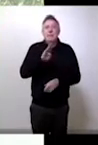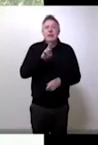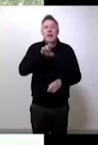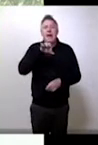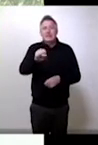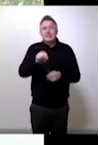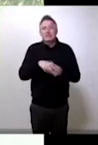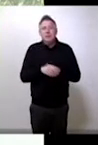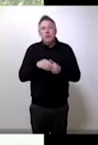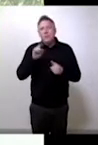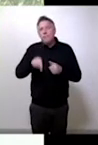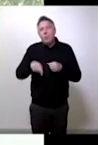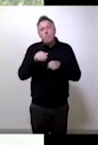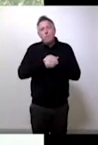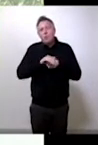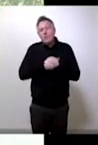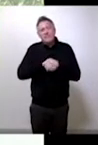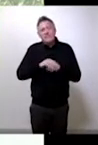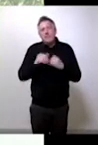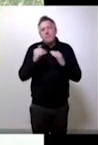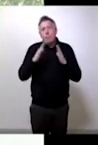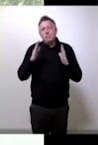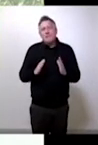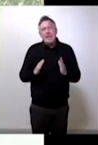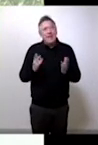une politique foncière un peu plus